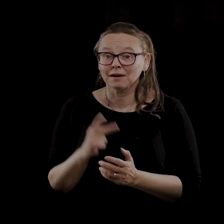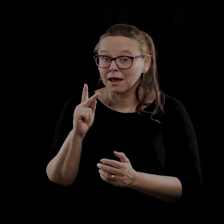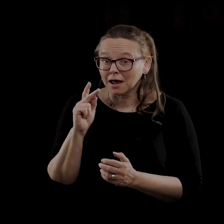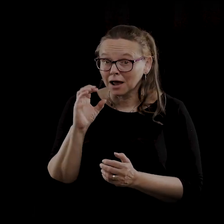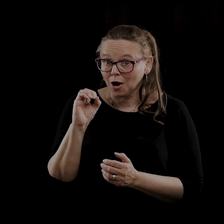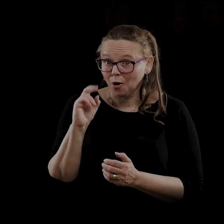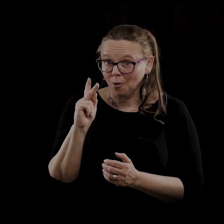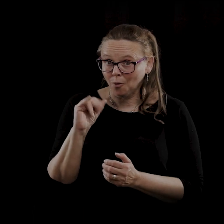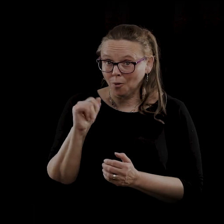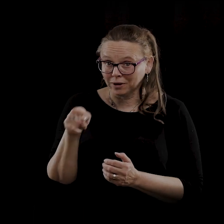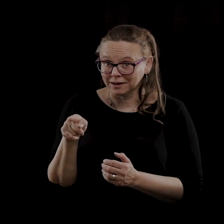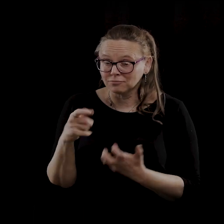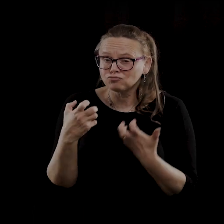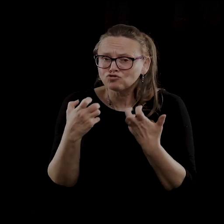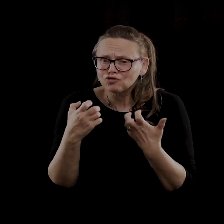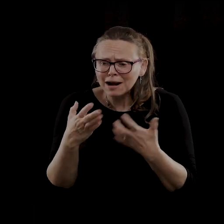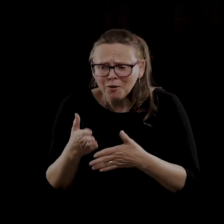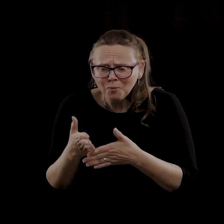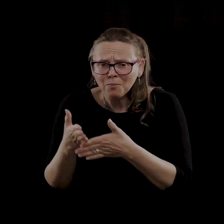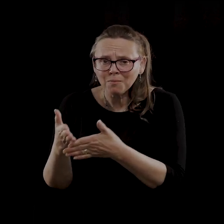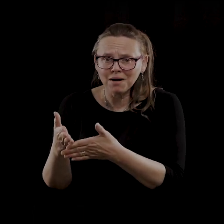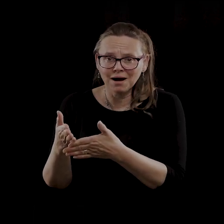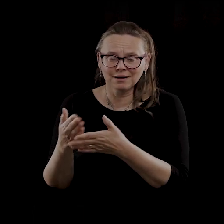Koki ji je želel pomagati.